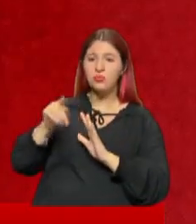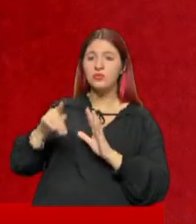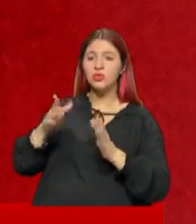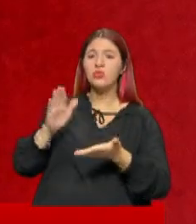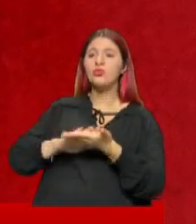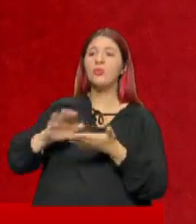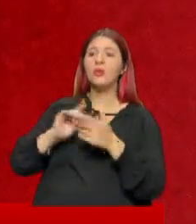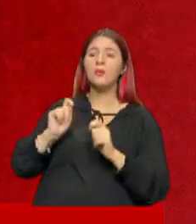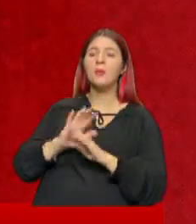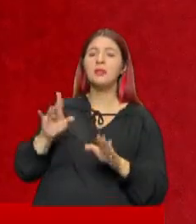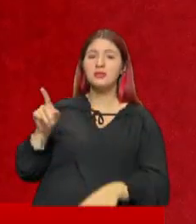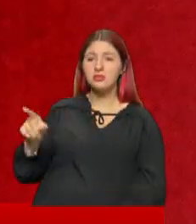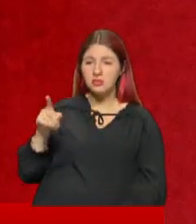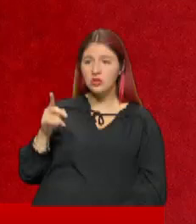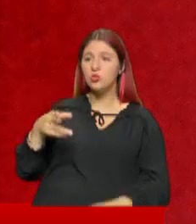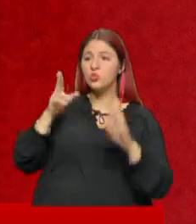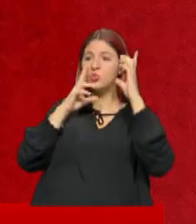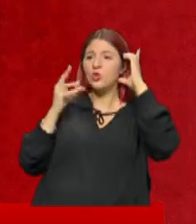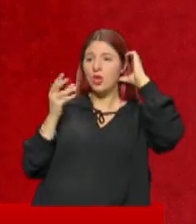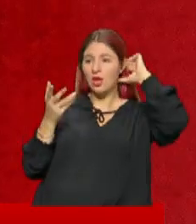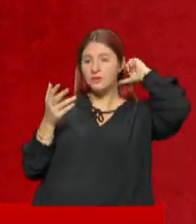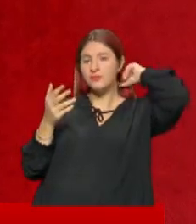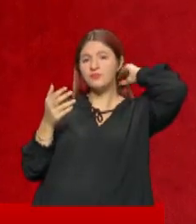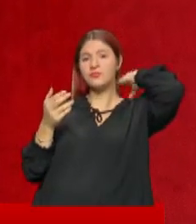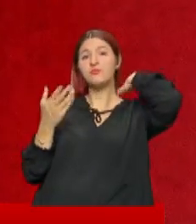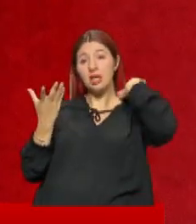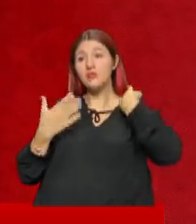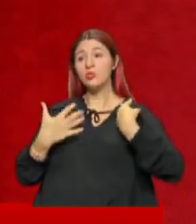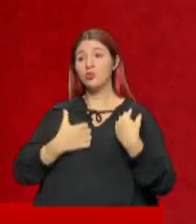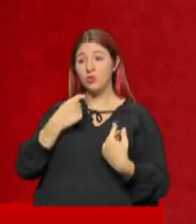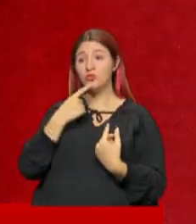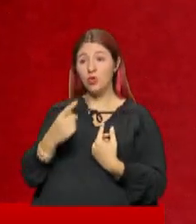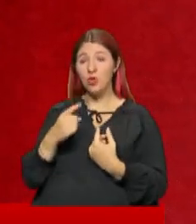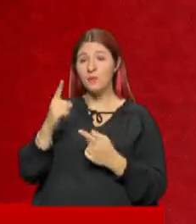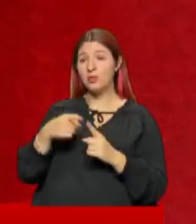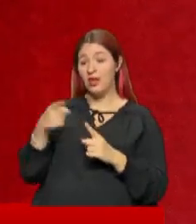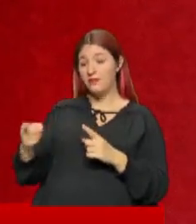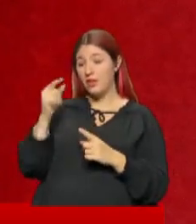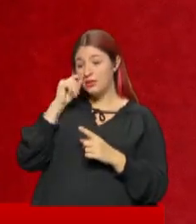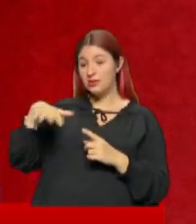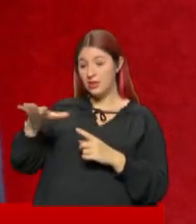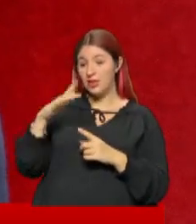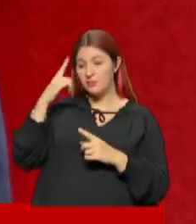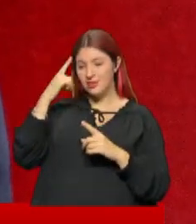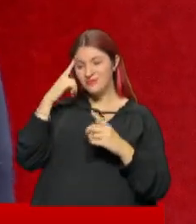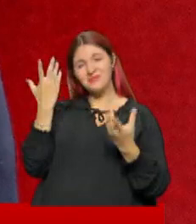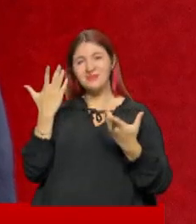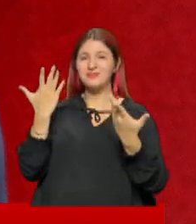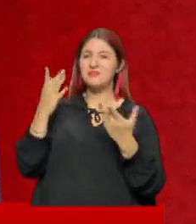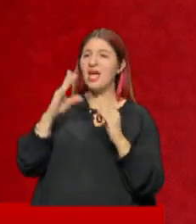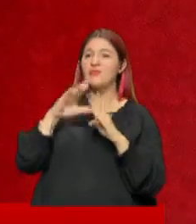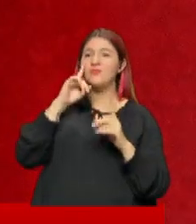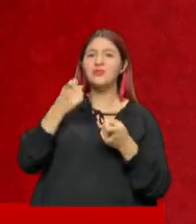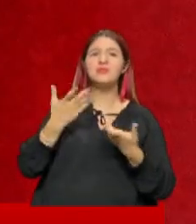da toparlayamayacaklar. Yani sonuçta maalesef üzülerek söylüyorum. Bir tarafta insanlar başlarını sokacak bir ev